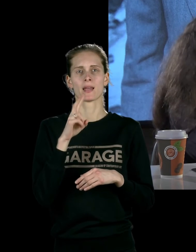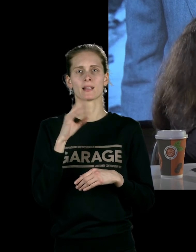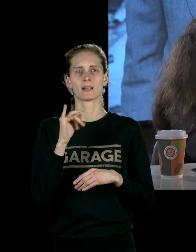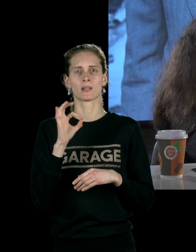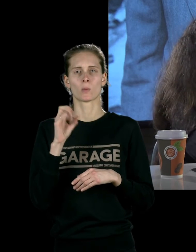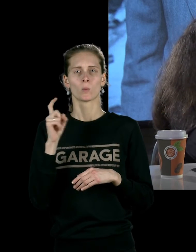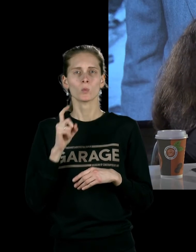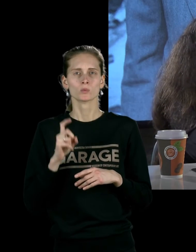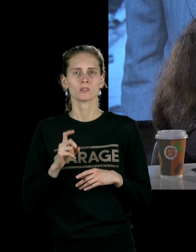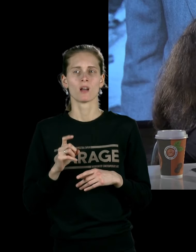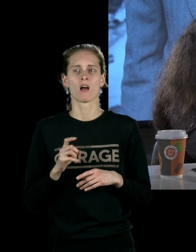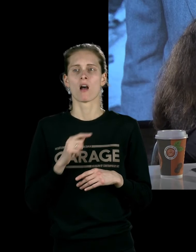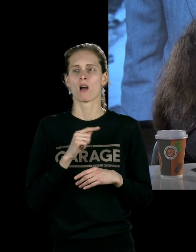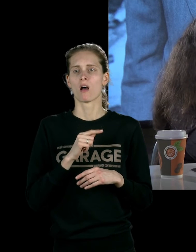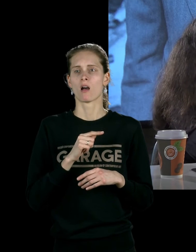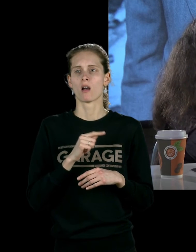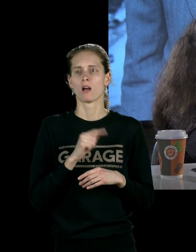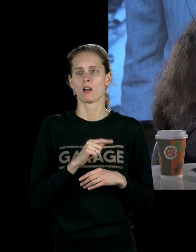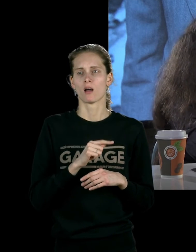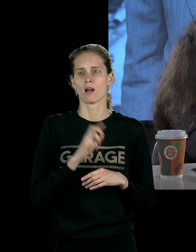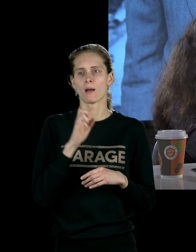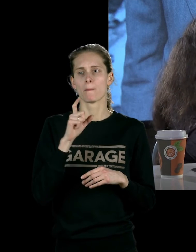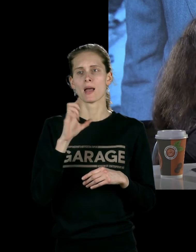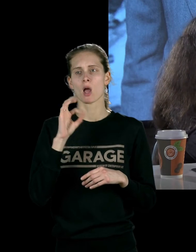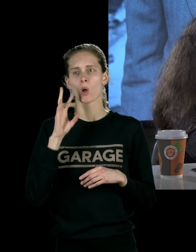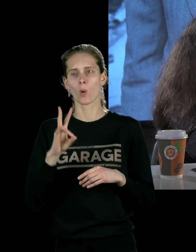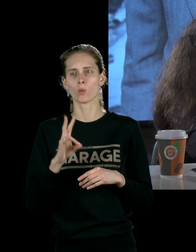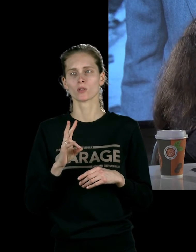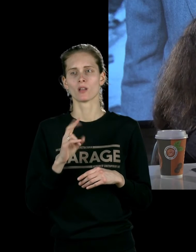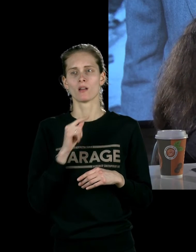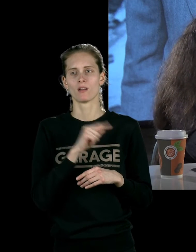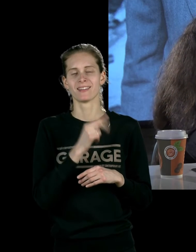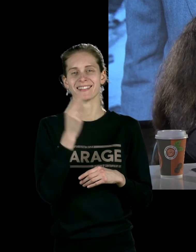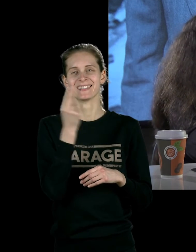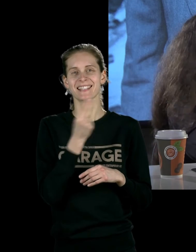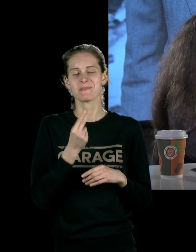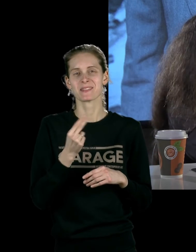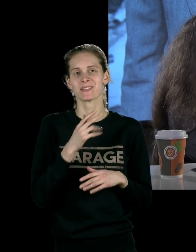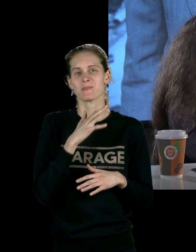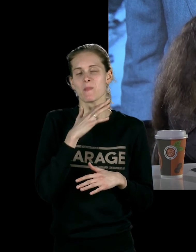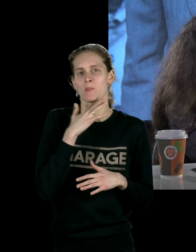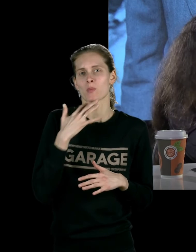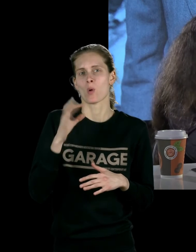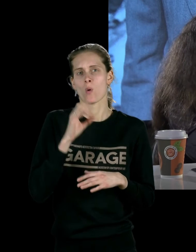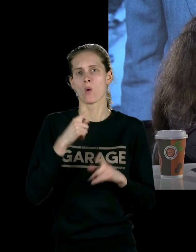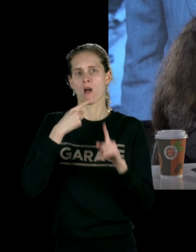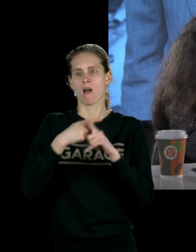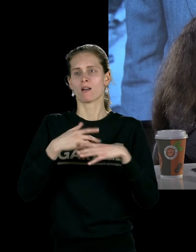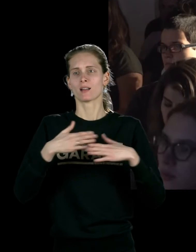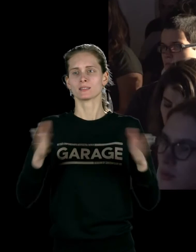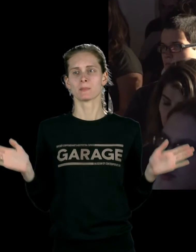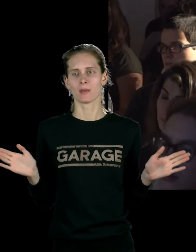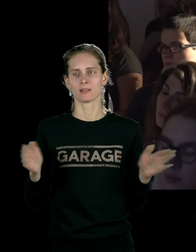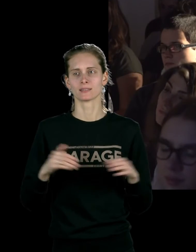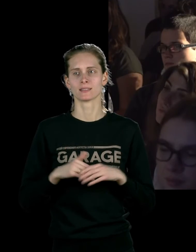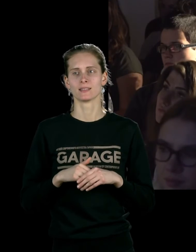картины Фрэнсиса Бэкона, вот этой самого живописи, распятия 40-х годов, потому что то, что описывали